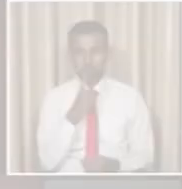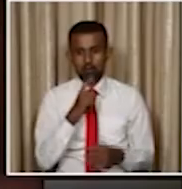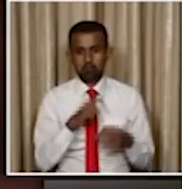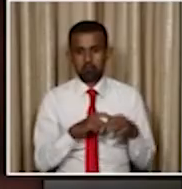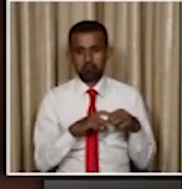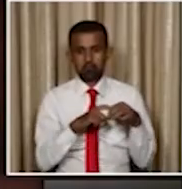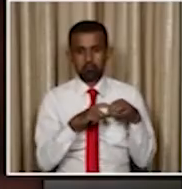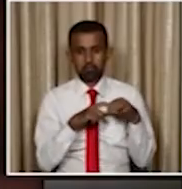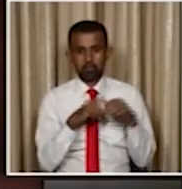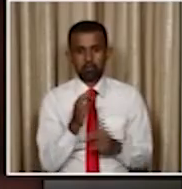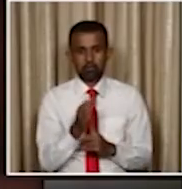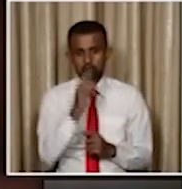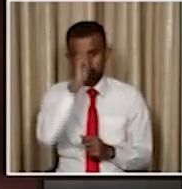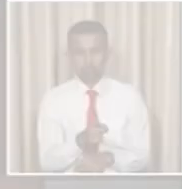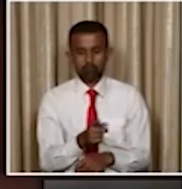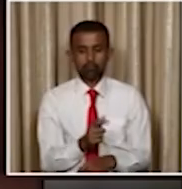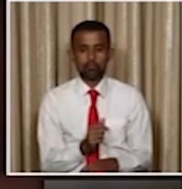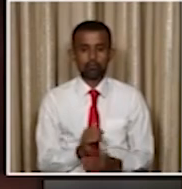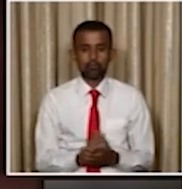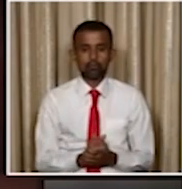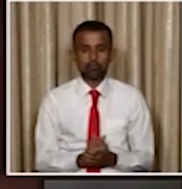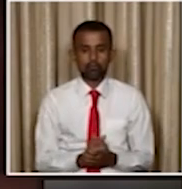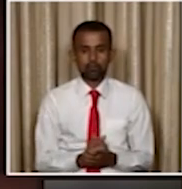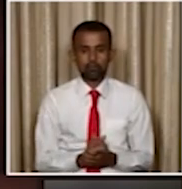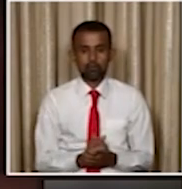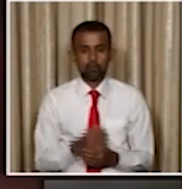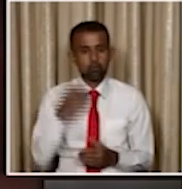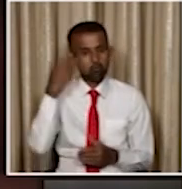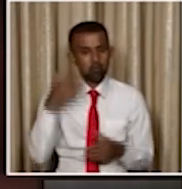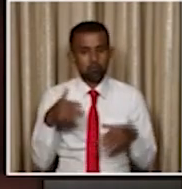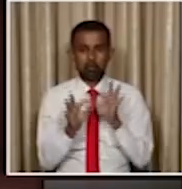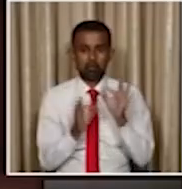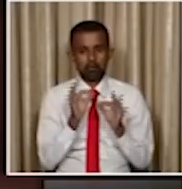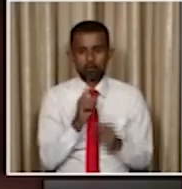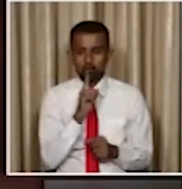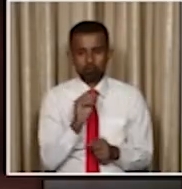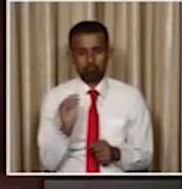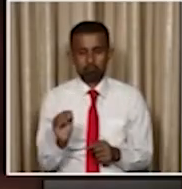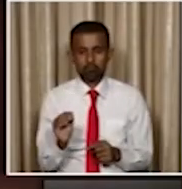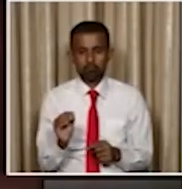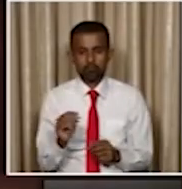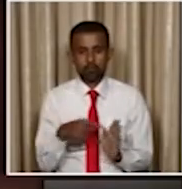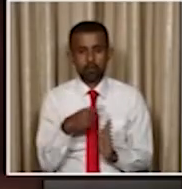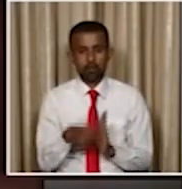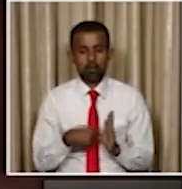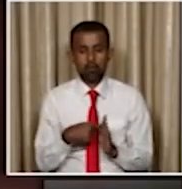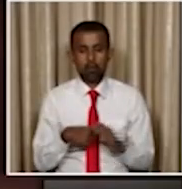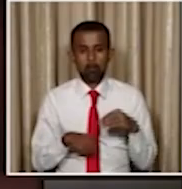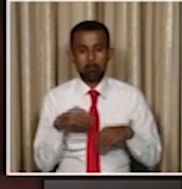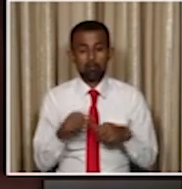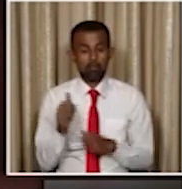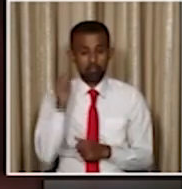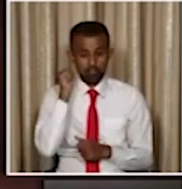විතරක් ජනාධිපතිවරයාගේ අවධානය යොමු කරේ. ආදාහන භූමිදාන කතාව ගැන කතා කරොත් ඒක මේ රටේ දේශපාලන